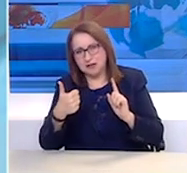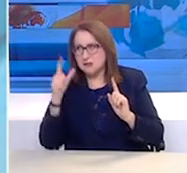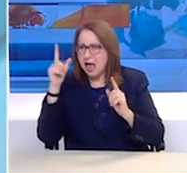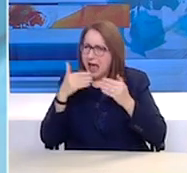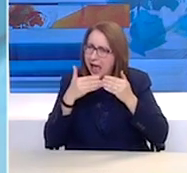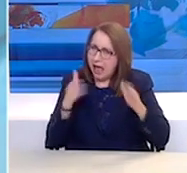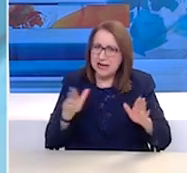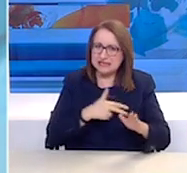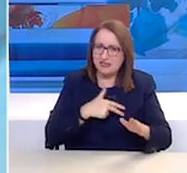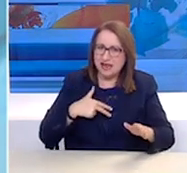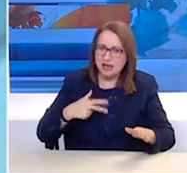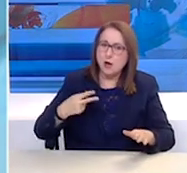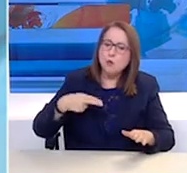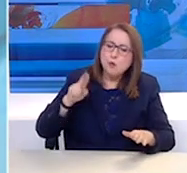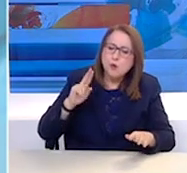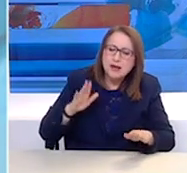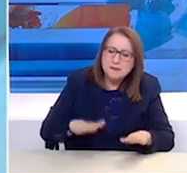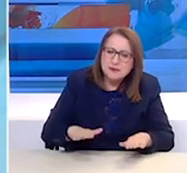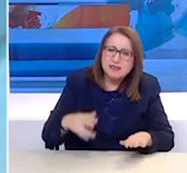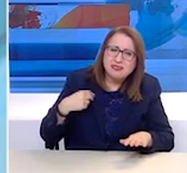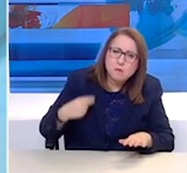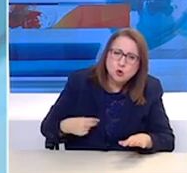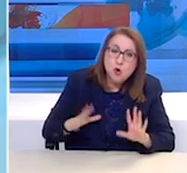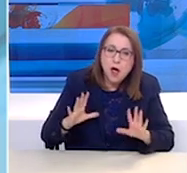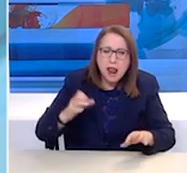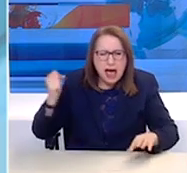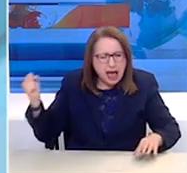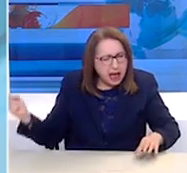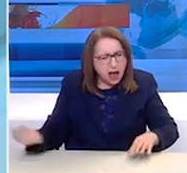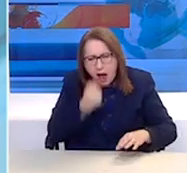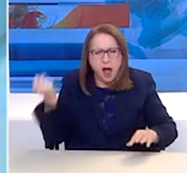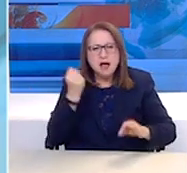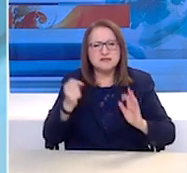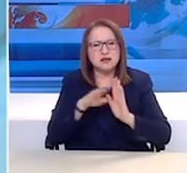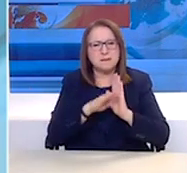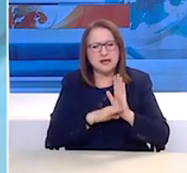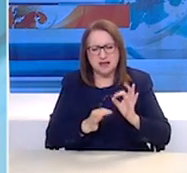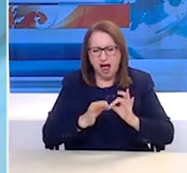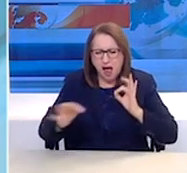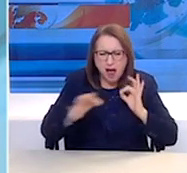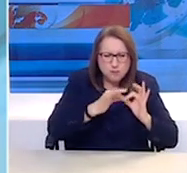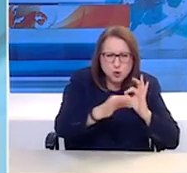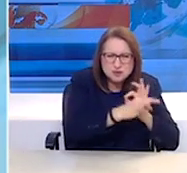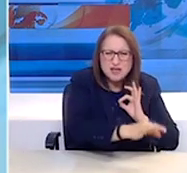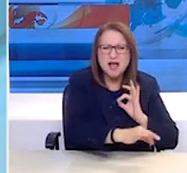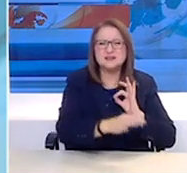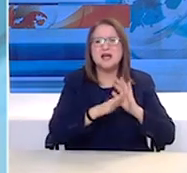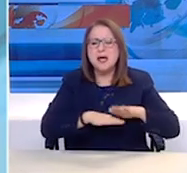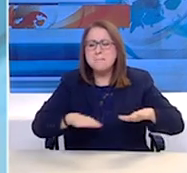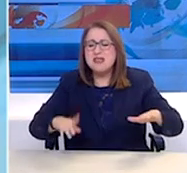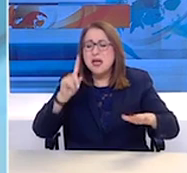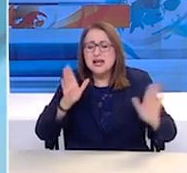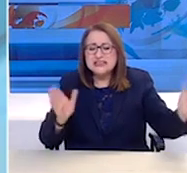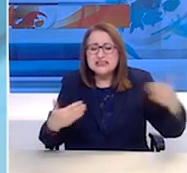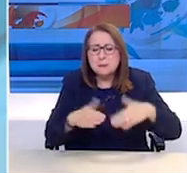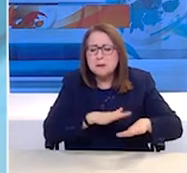παιδιά, αλλά με πάρα πολύ αυστηρούς κανόνες. Μέτρα υγιεινής, αποστάσεις, μέγιστο αριθμό παιδιών ανά